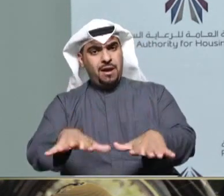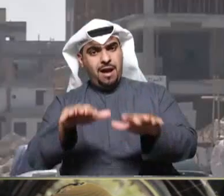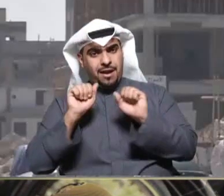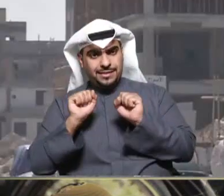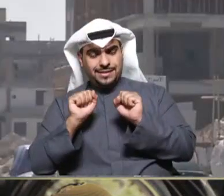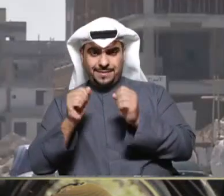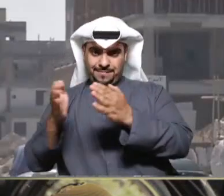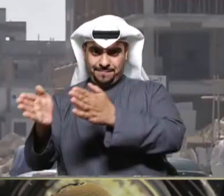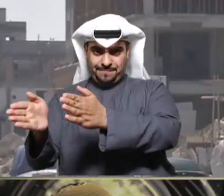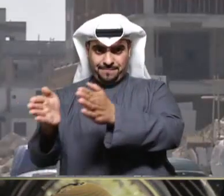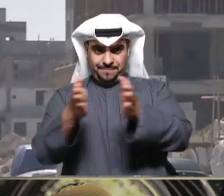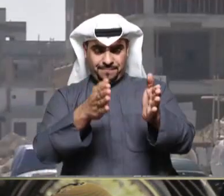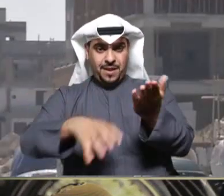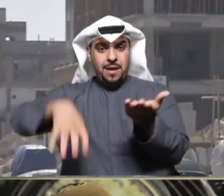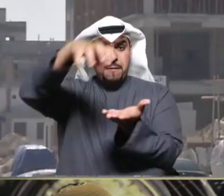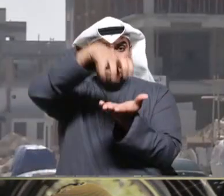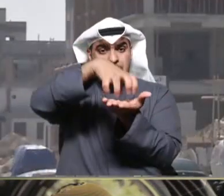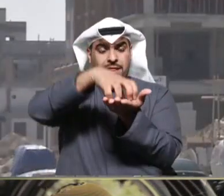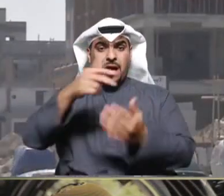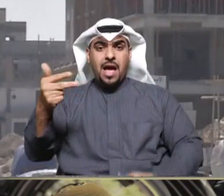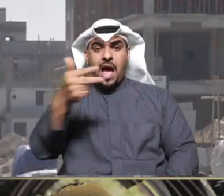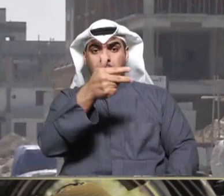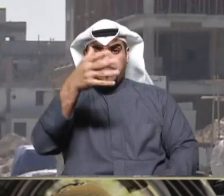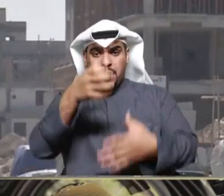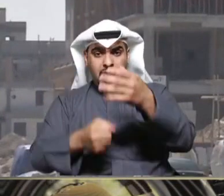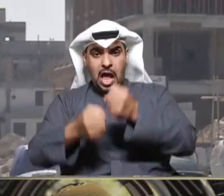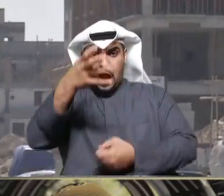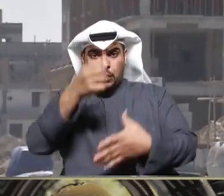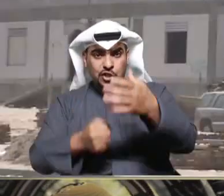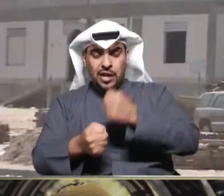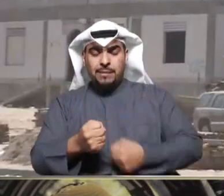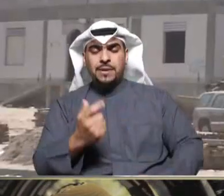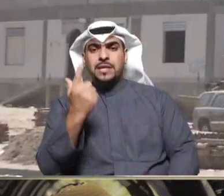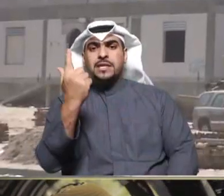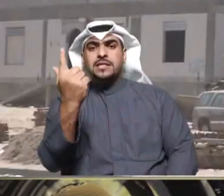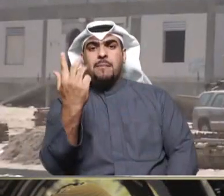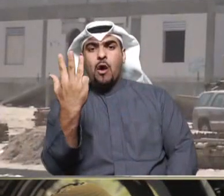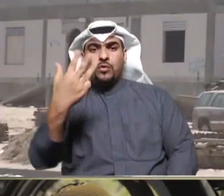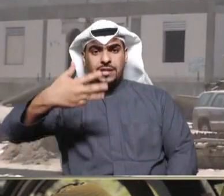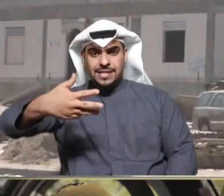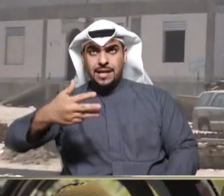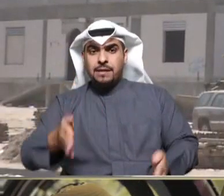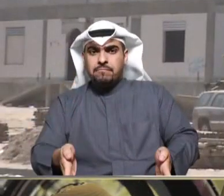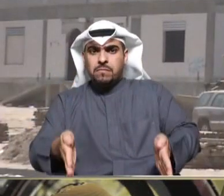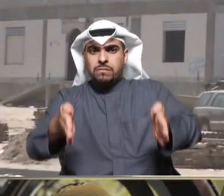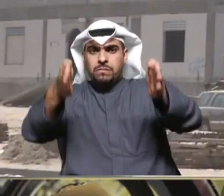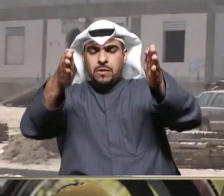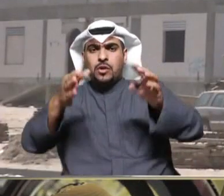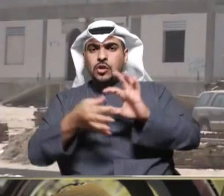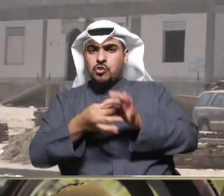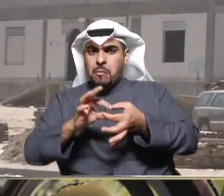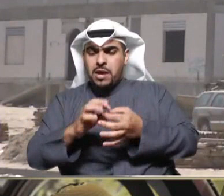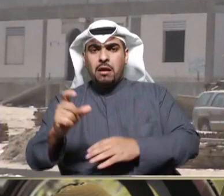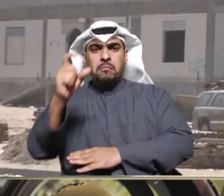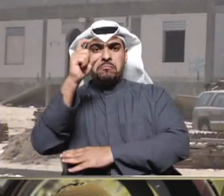14.13%. أما مدينة غرب عبد الله المبارك الذي يحتوي على 97 مبنى عام في إحدى عقودها، وهو